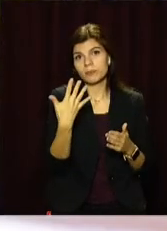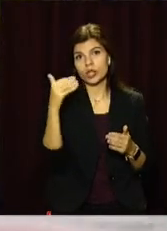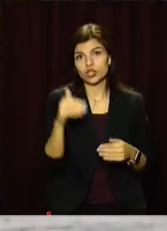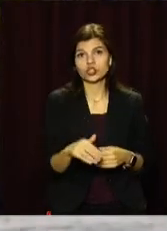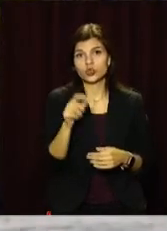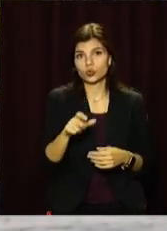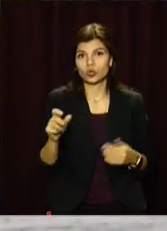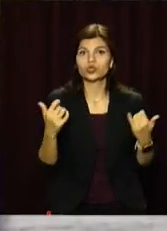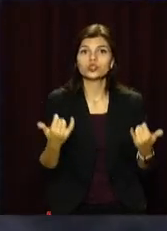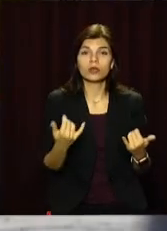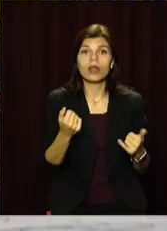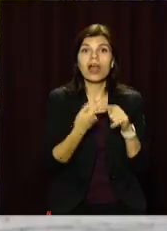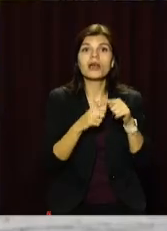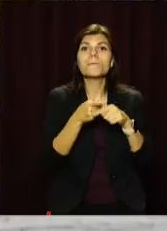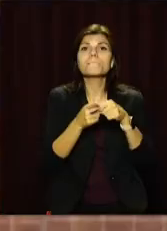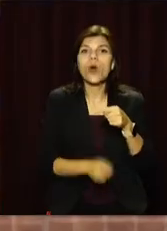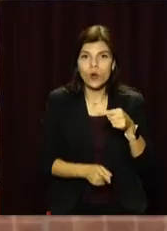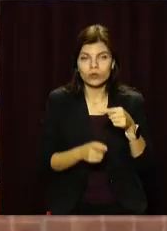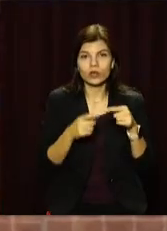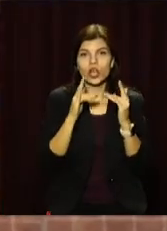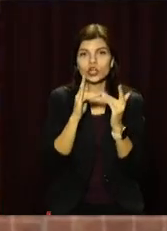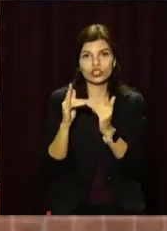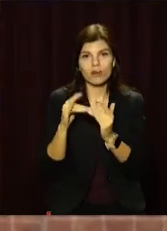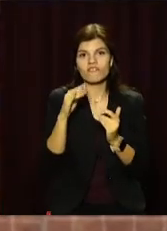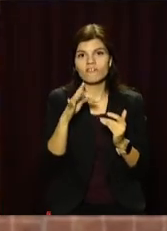тисяч пацієнтів. І це половина ліжкового фонду